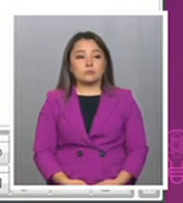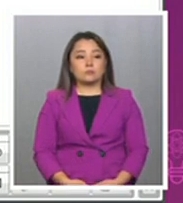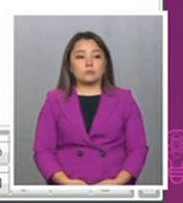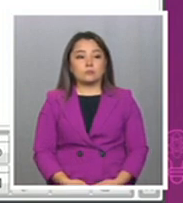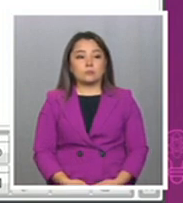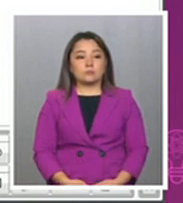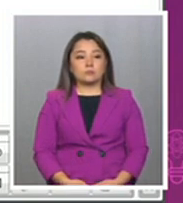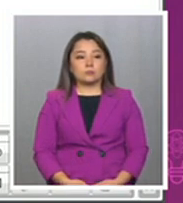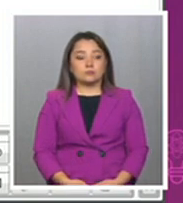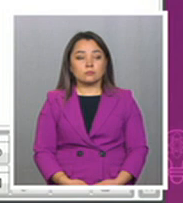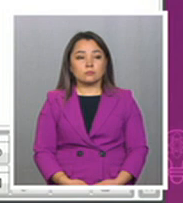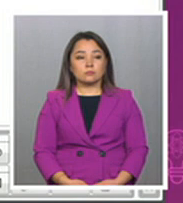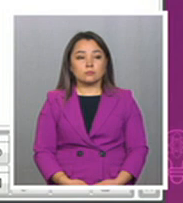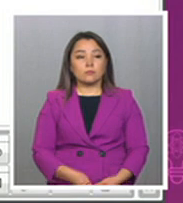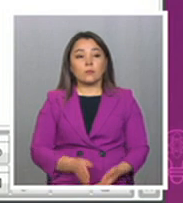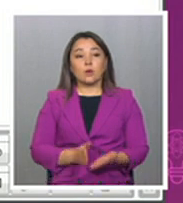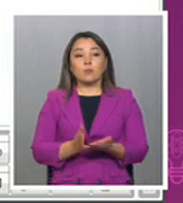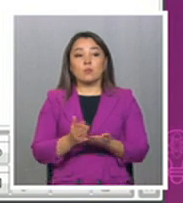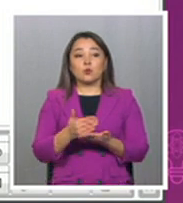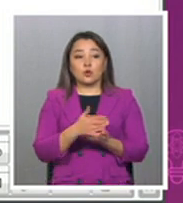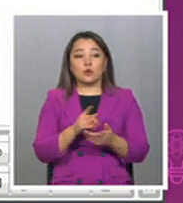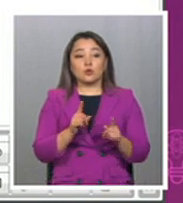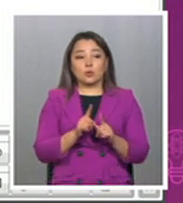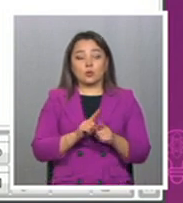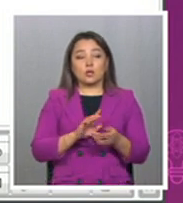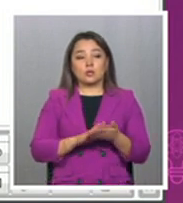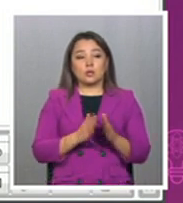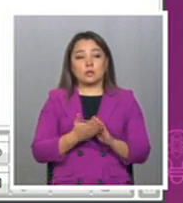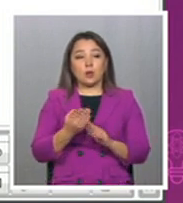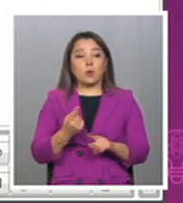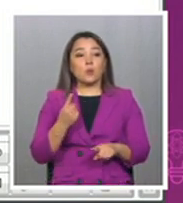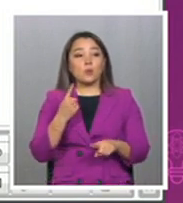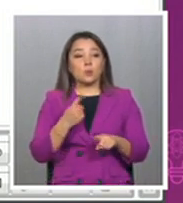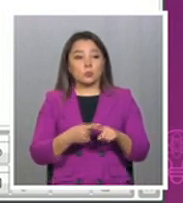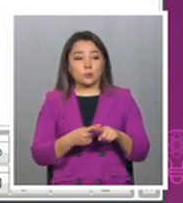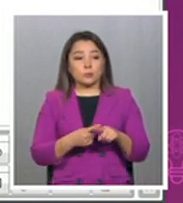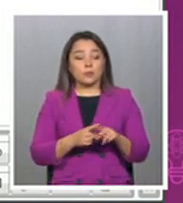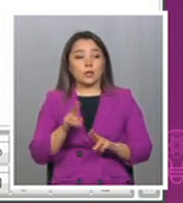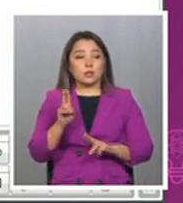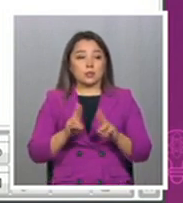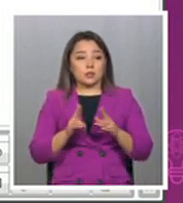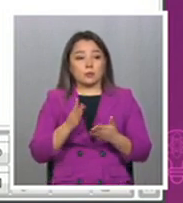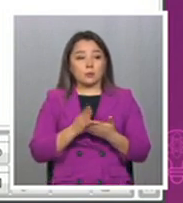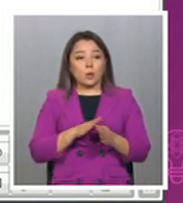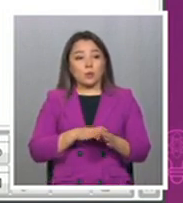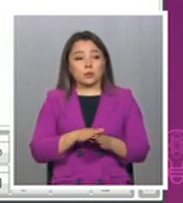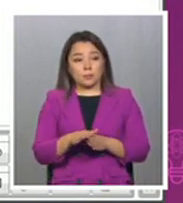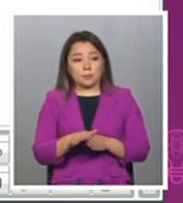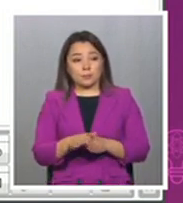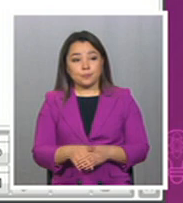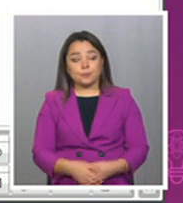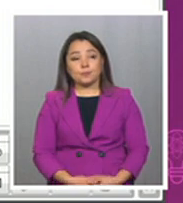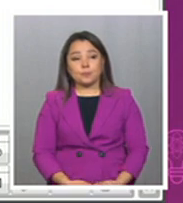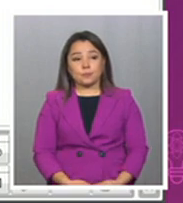Келесі бұрылыс үшін жағдай жасаймыз, яғни қосу режимін орындап,